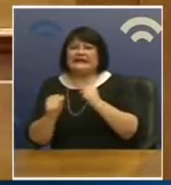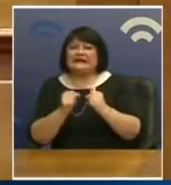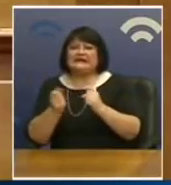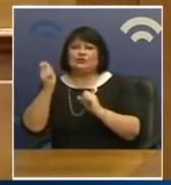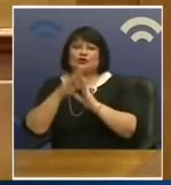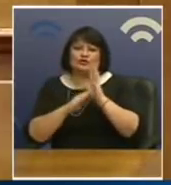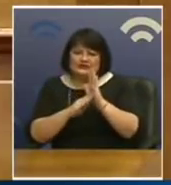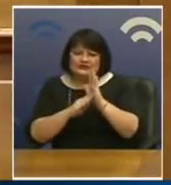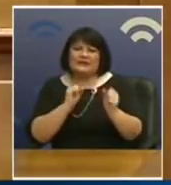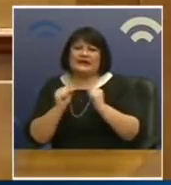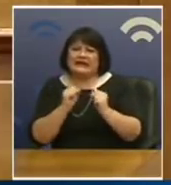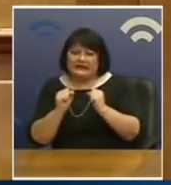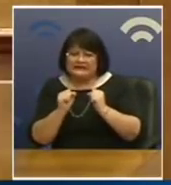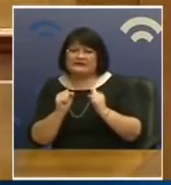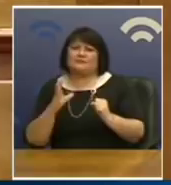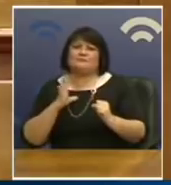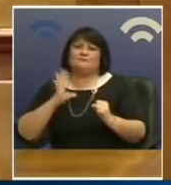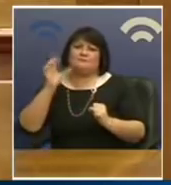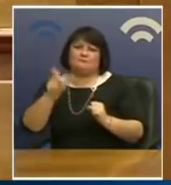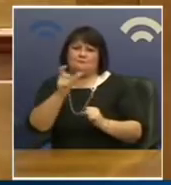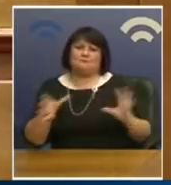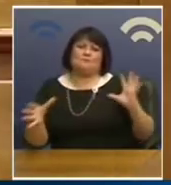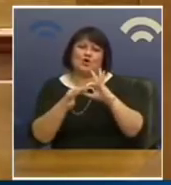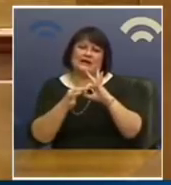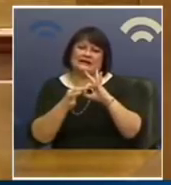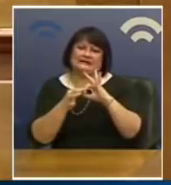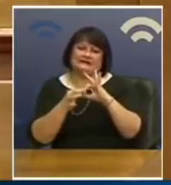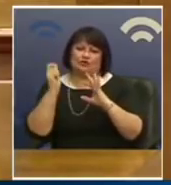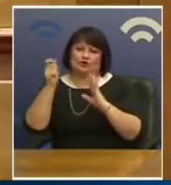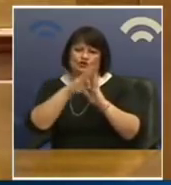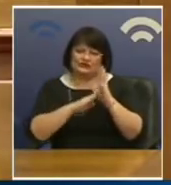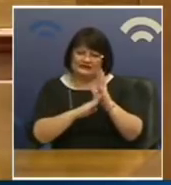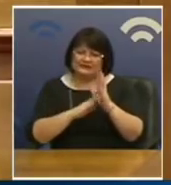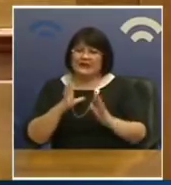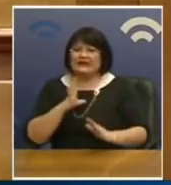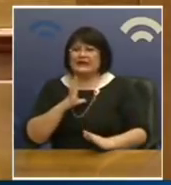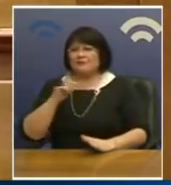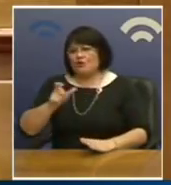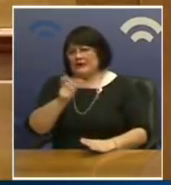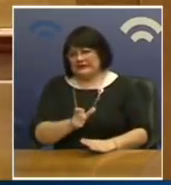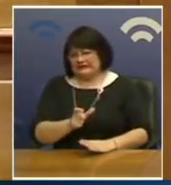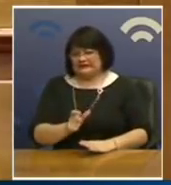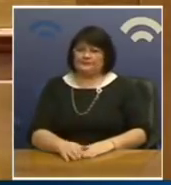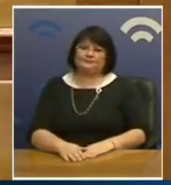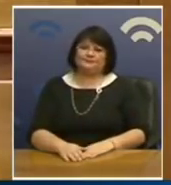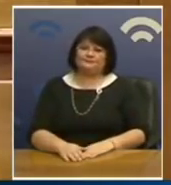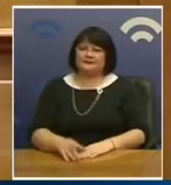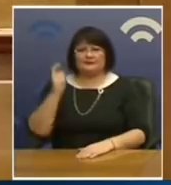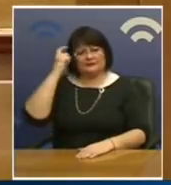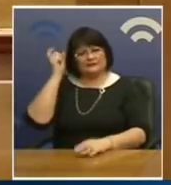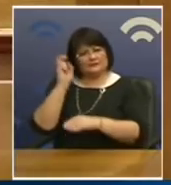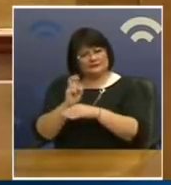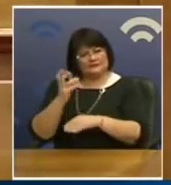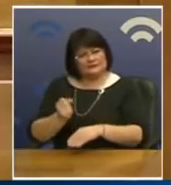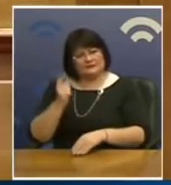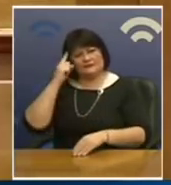σύστημα. Οι πολίτες όμως πιστεύω ότι βλέπουν, κρίνουν και έχουν και μνήμη, και γι' αυτό αποφάσισα να